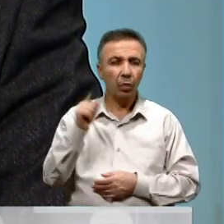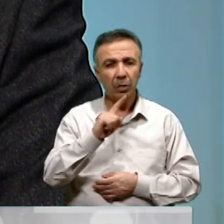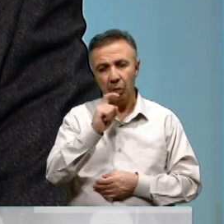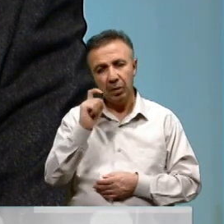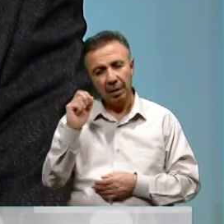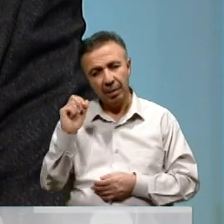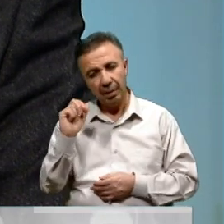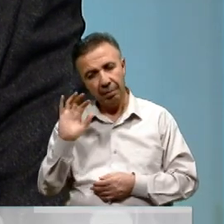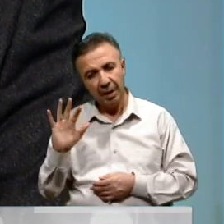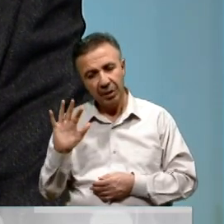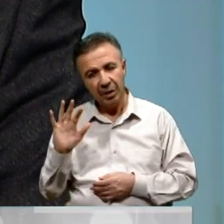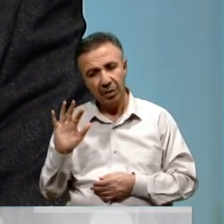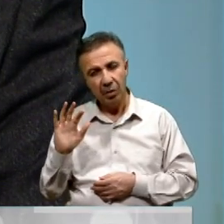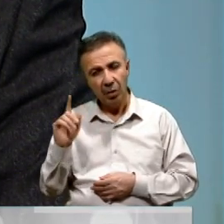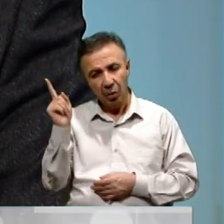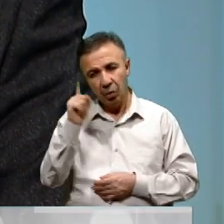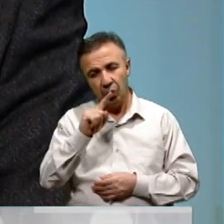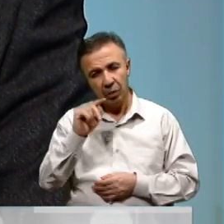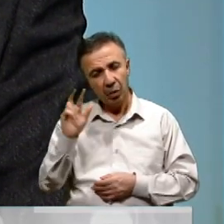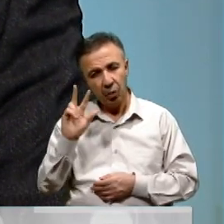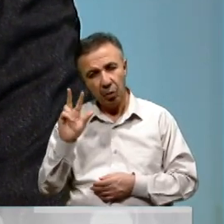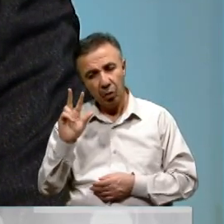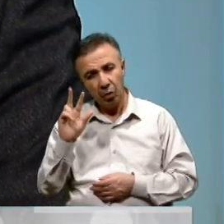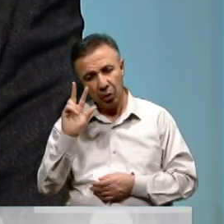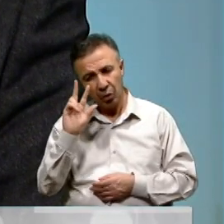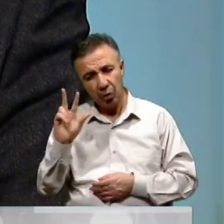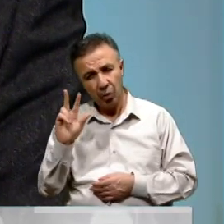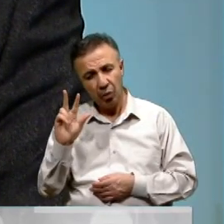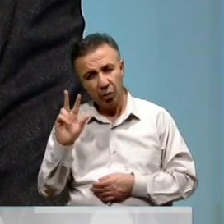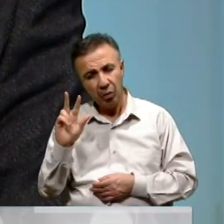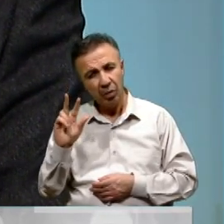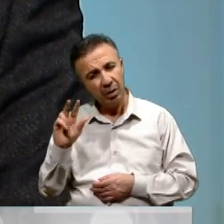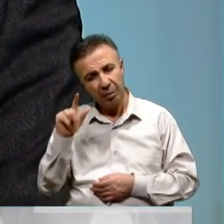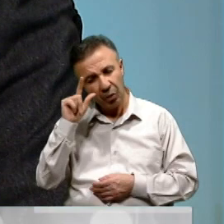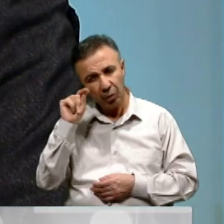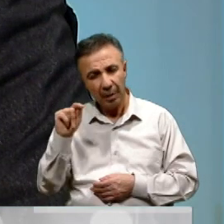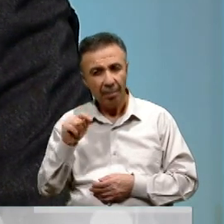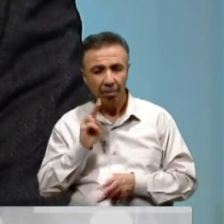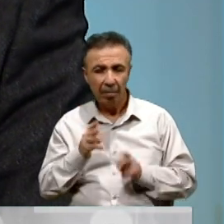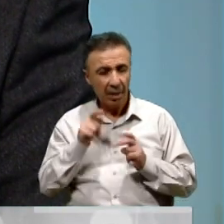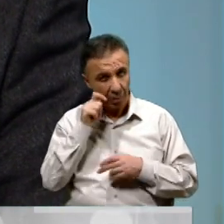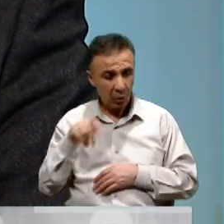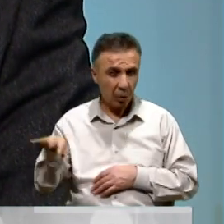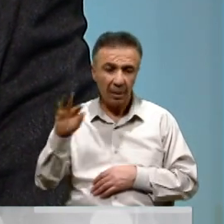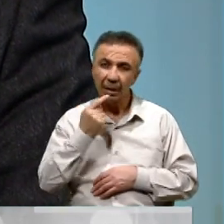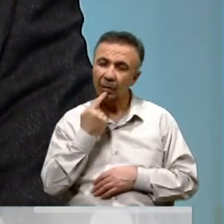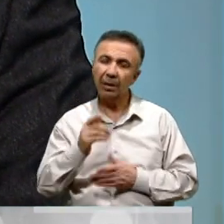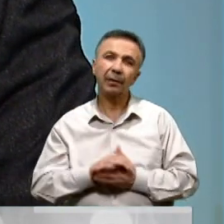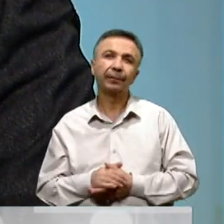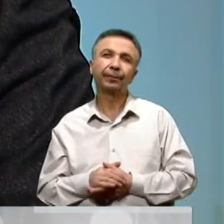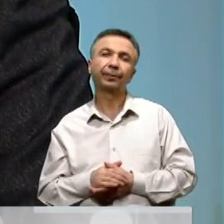%3, %4 bıraktığım şey var ya, evet. İhtilaf. Bu da nerede biliyor musunuz? Bazı Müslümanlar diyorlar ki,